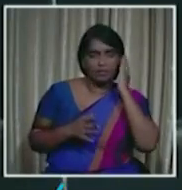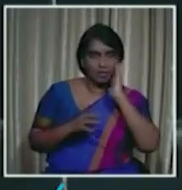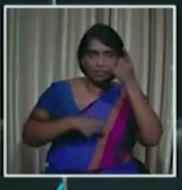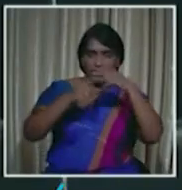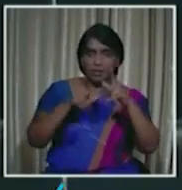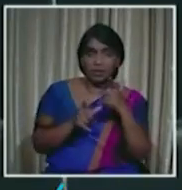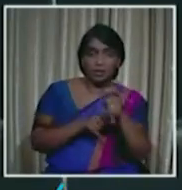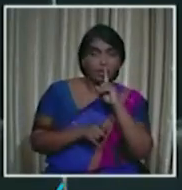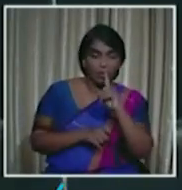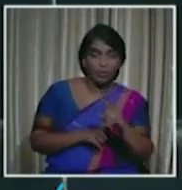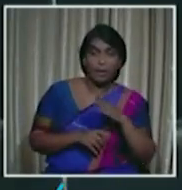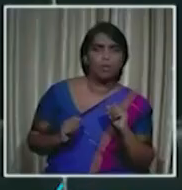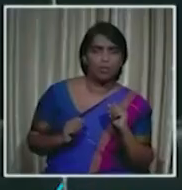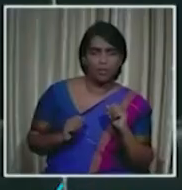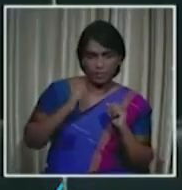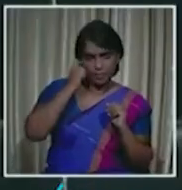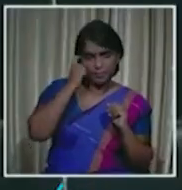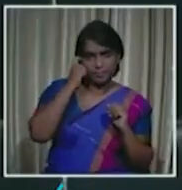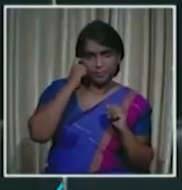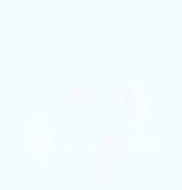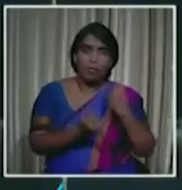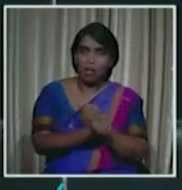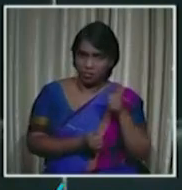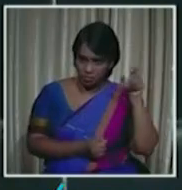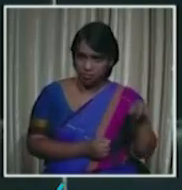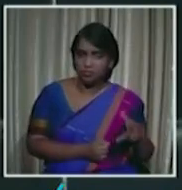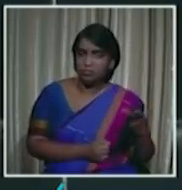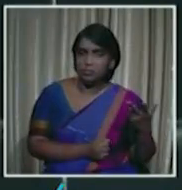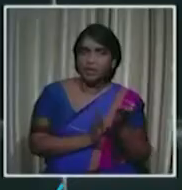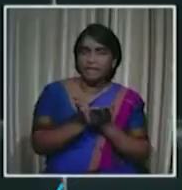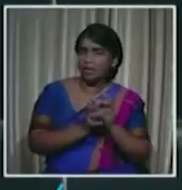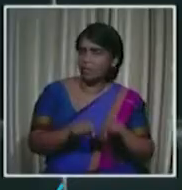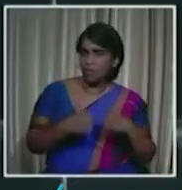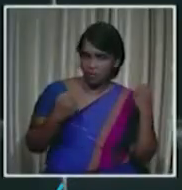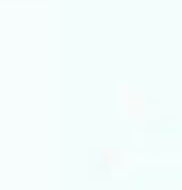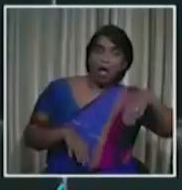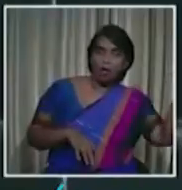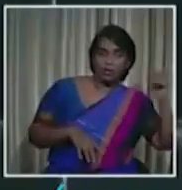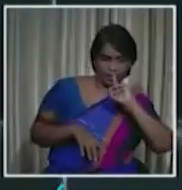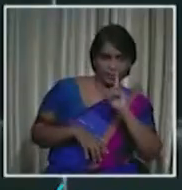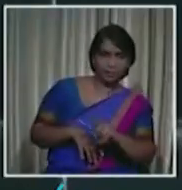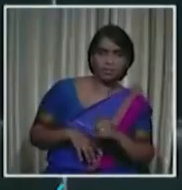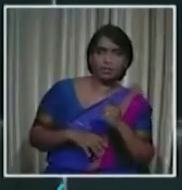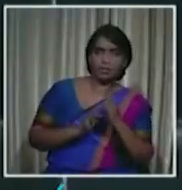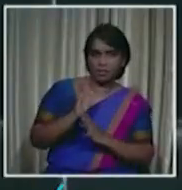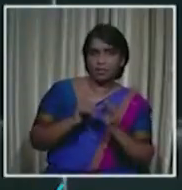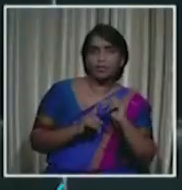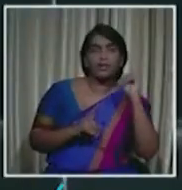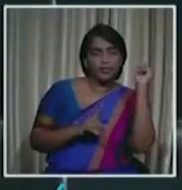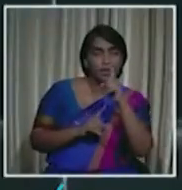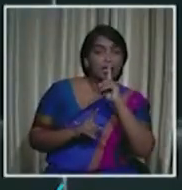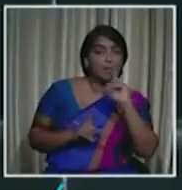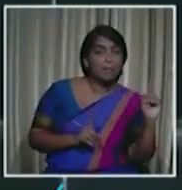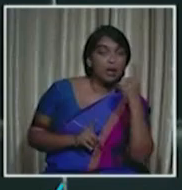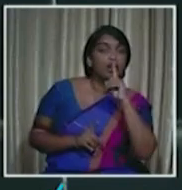වෙඩි තියන්න කියන්නේ ජේෂ්ඨම පොලිස් නිලධාරියෙක්. කනිෂ්ඨ නිලධාරියෙක් කරාද? ඔක්කොම විනය කඩලා නැත්තම් පිටින් දුන්නා. ඉතින් එමෙතුමා පළමුවෙන්ම කවුද